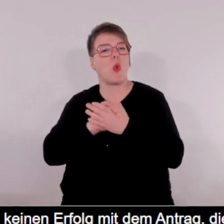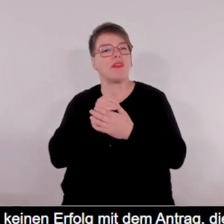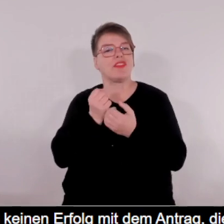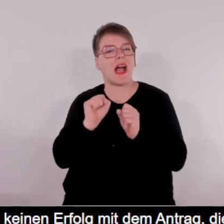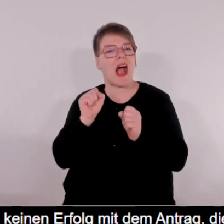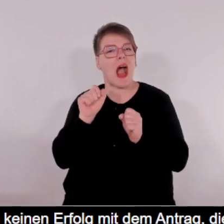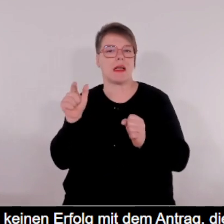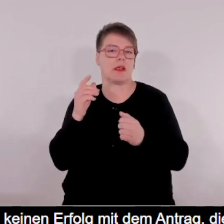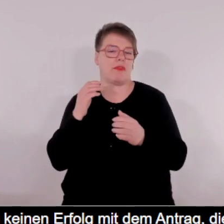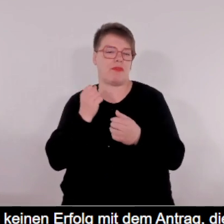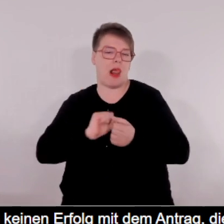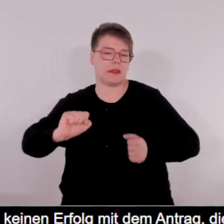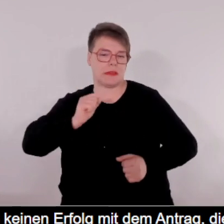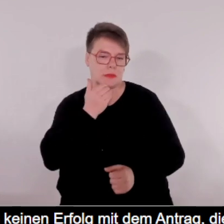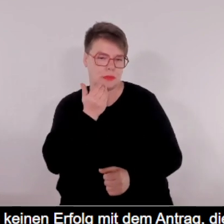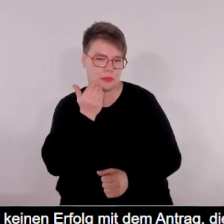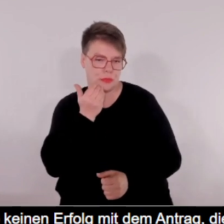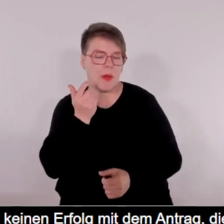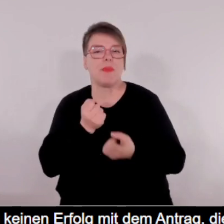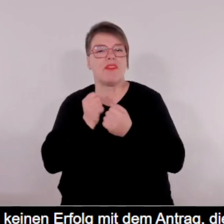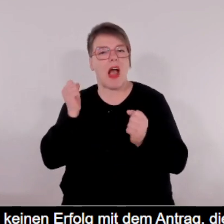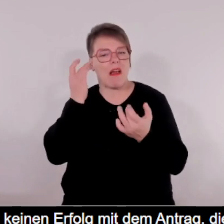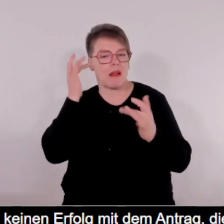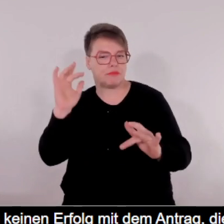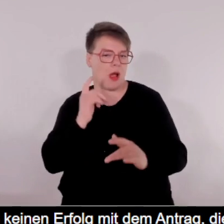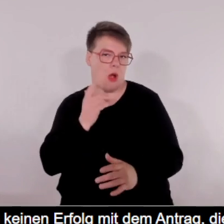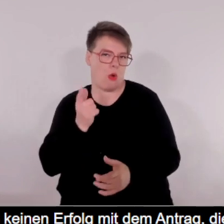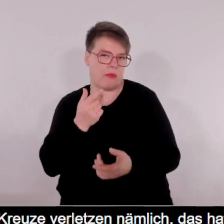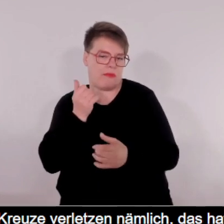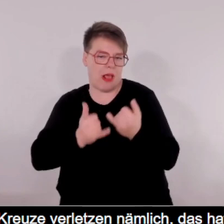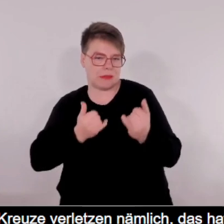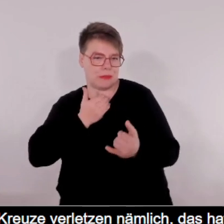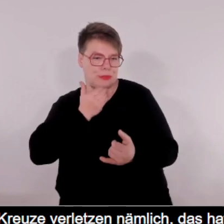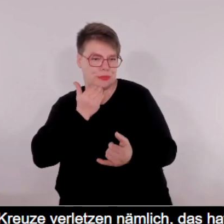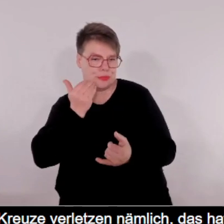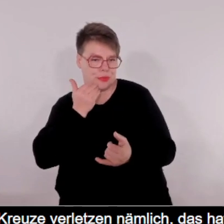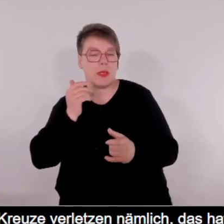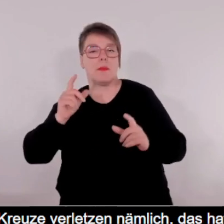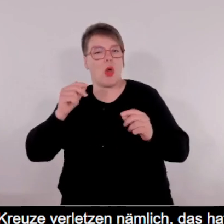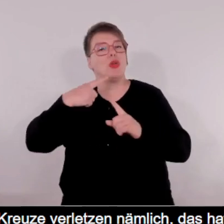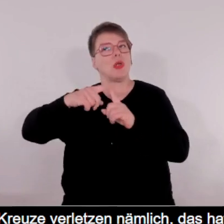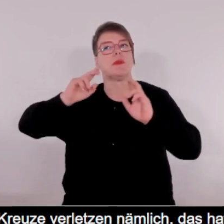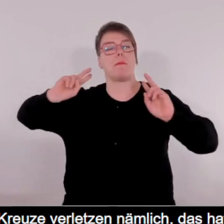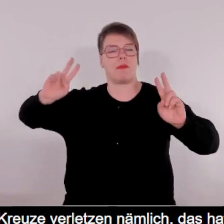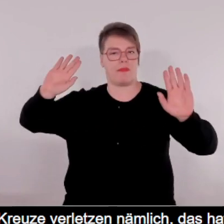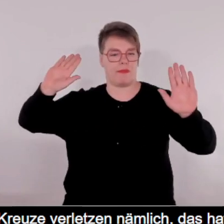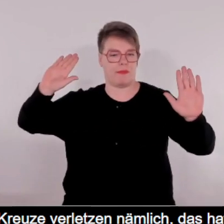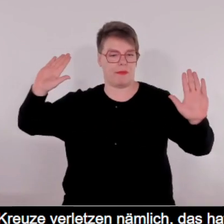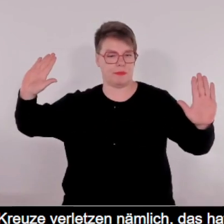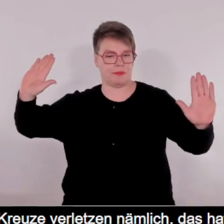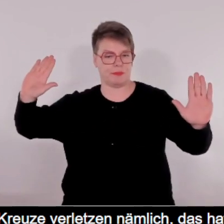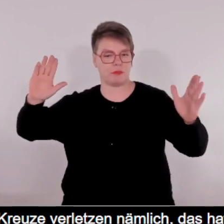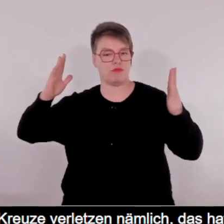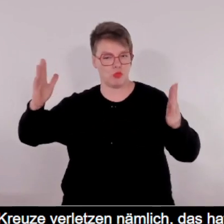geschichtlichen und kulturellen Prägung Bayerns anbringen. Es ist bemerkenswert, dass das